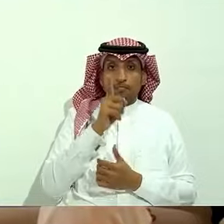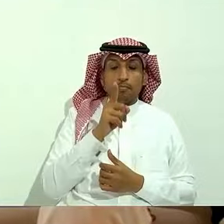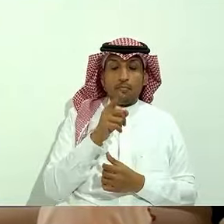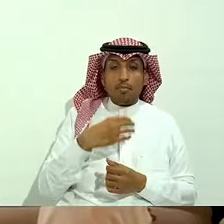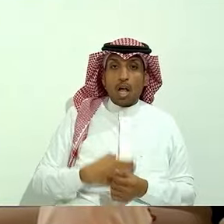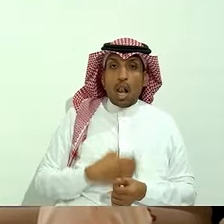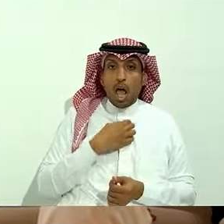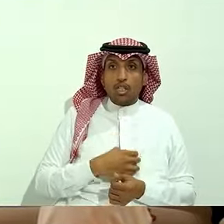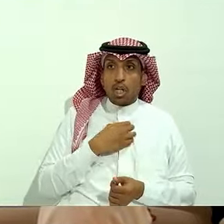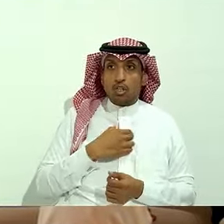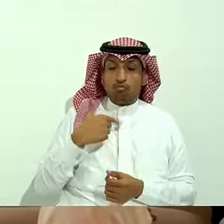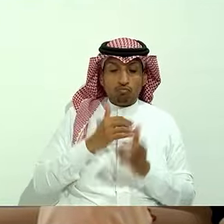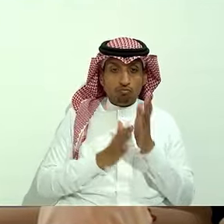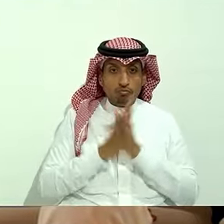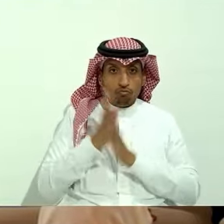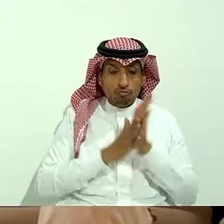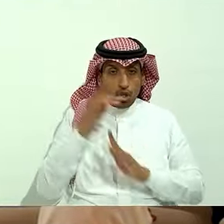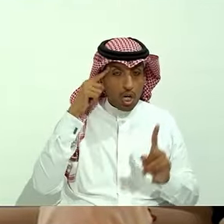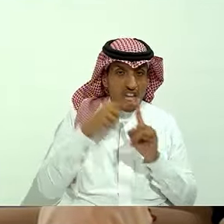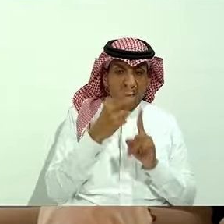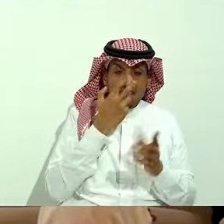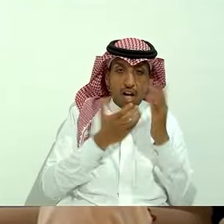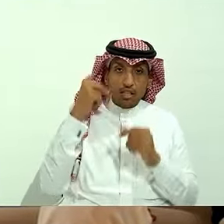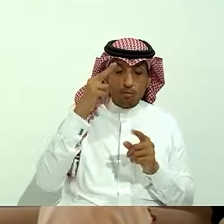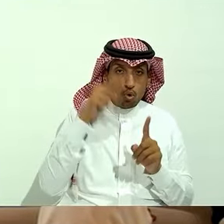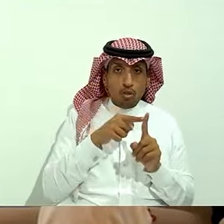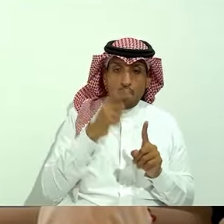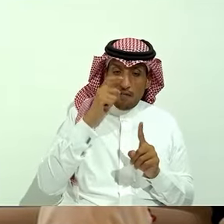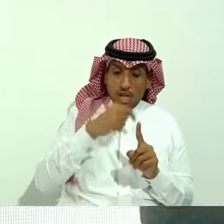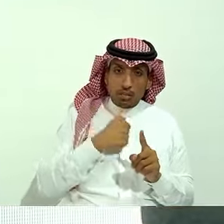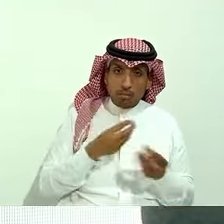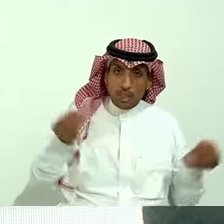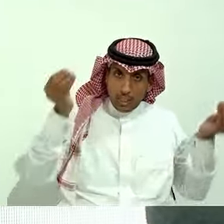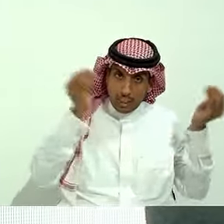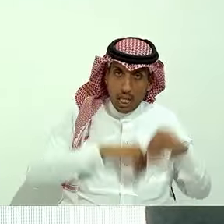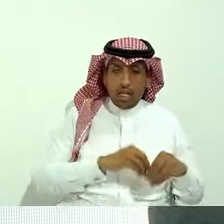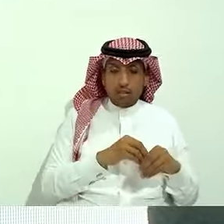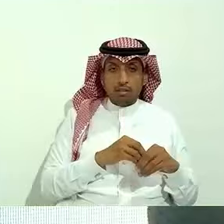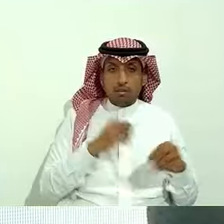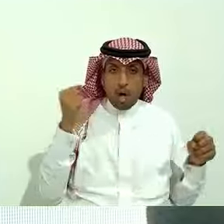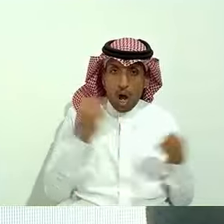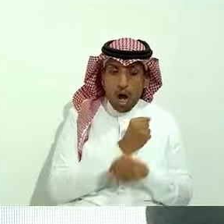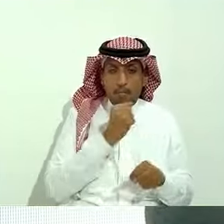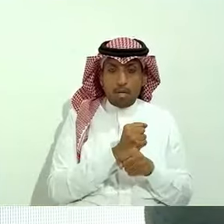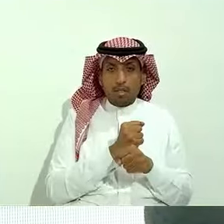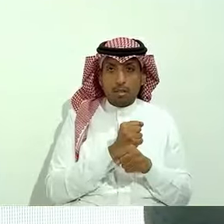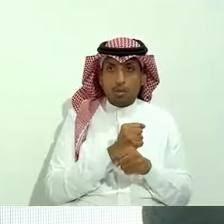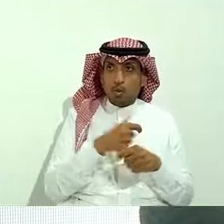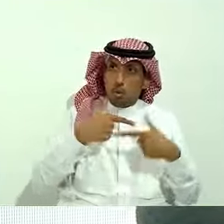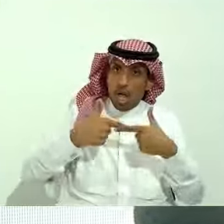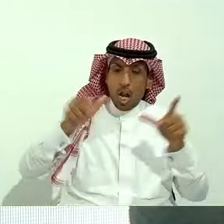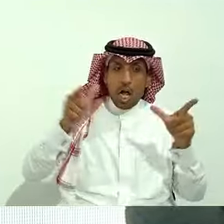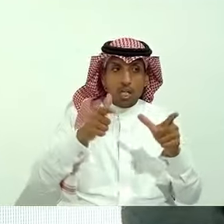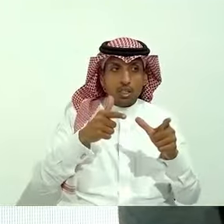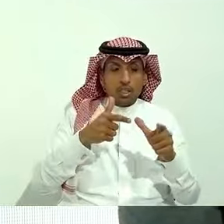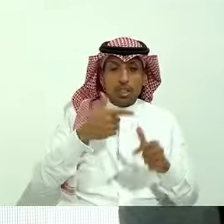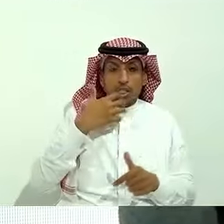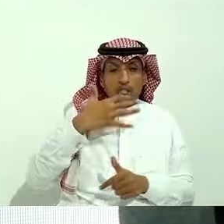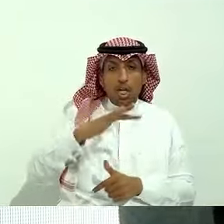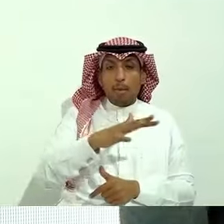مهتمين بتراثنا وحاسين بقيمته، فإحنا لازم نتعرض له أكثر ونوريه الجيل الجديد